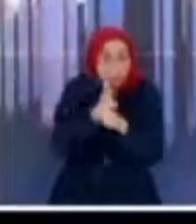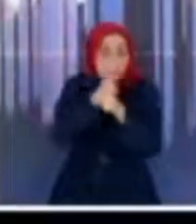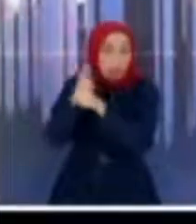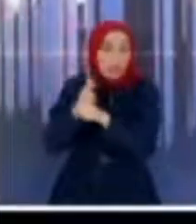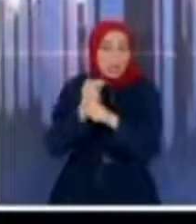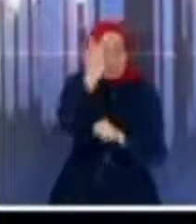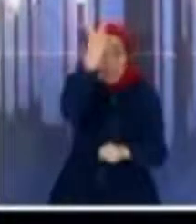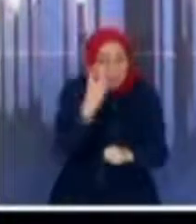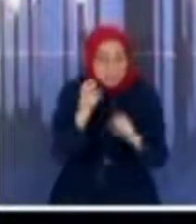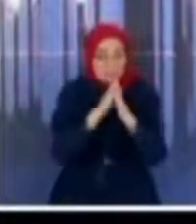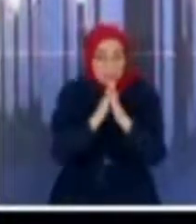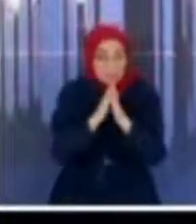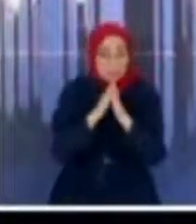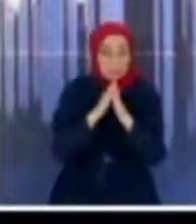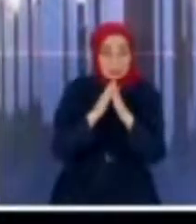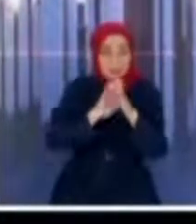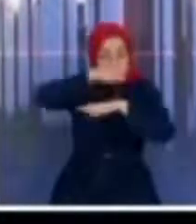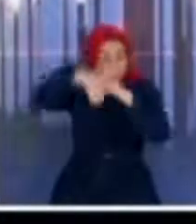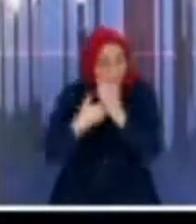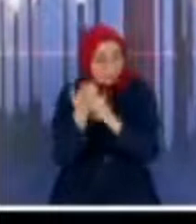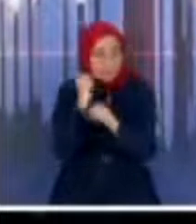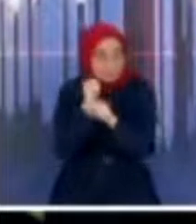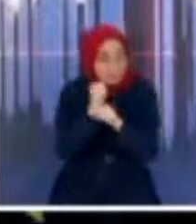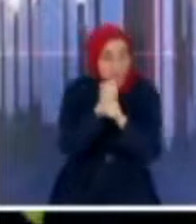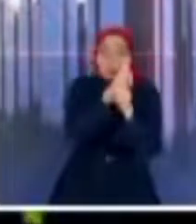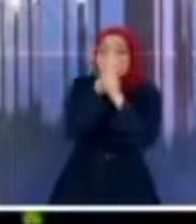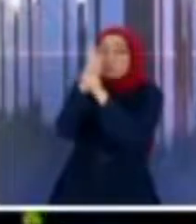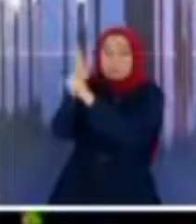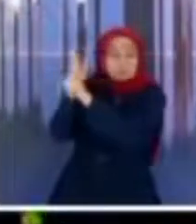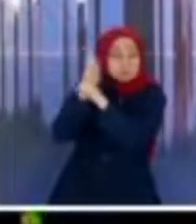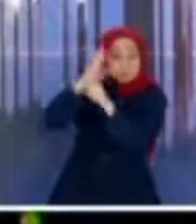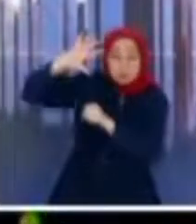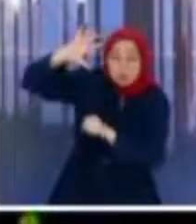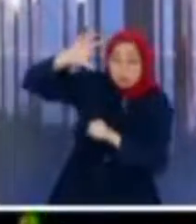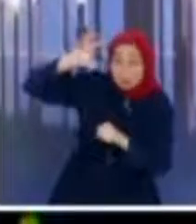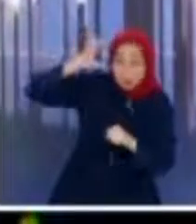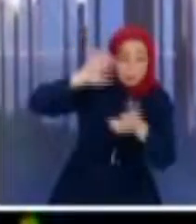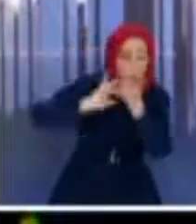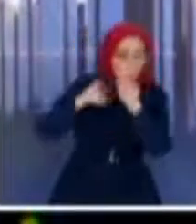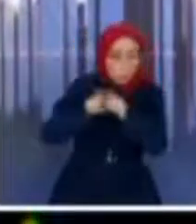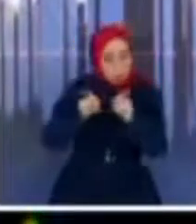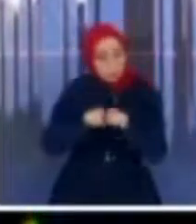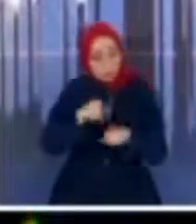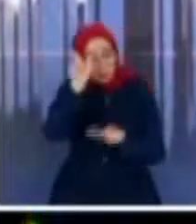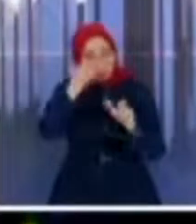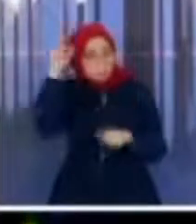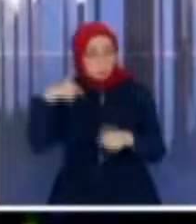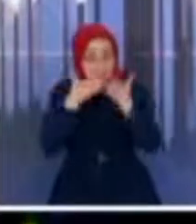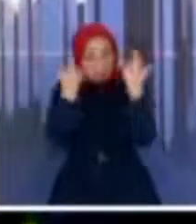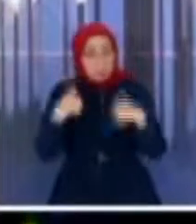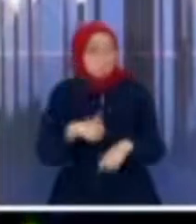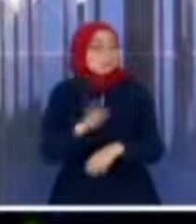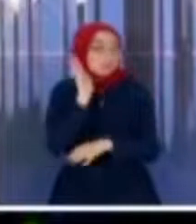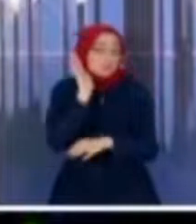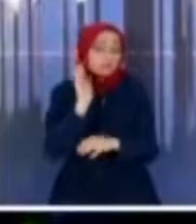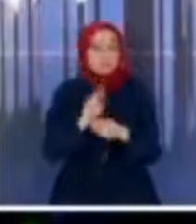على بعضهم 24 على 24، والكاميرات تصور كل لحظة باش يعمل حاجة من نوع هذايا. وإحنا في بلادنا ما ناش فايقين به